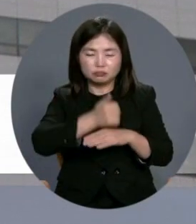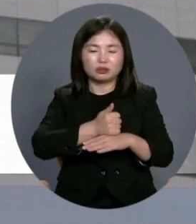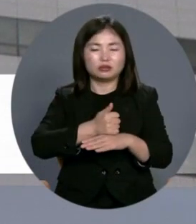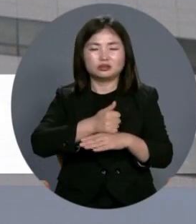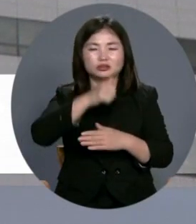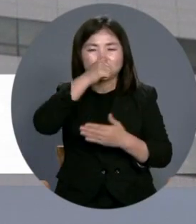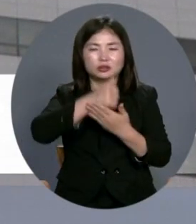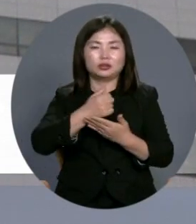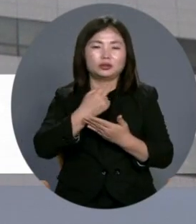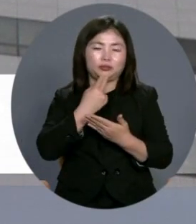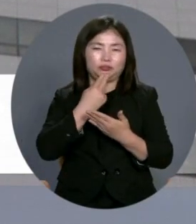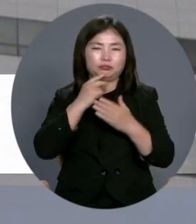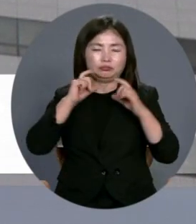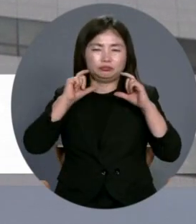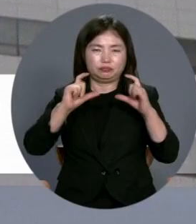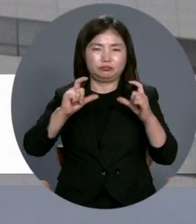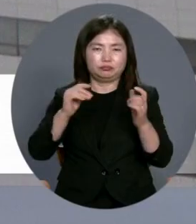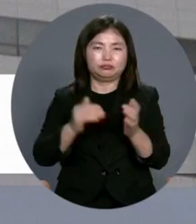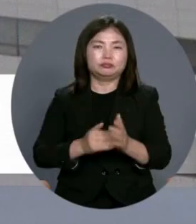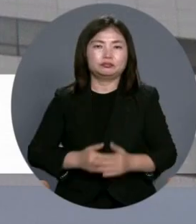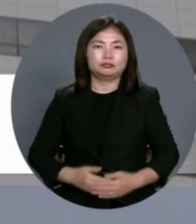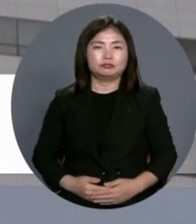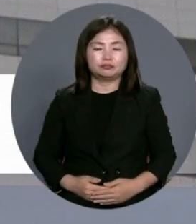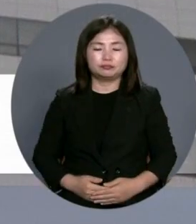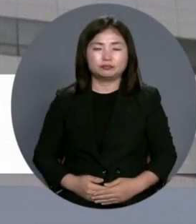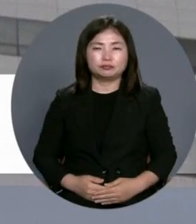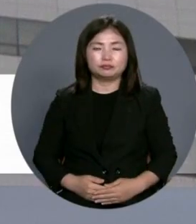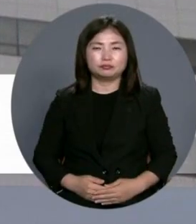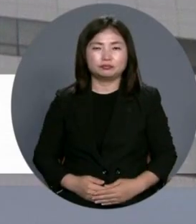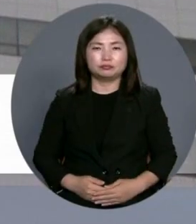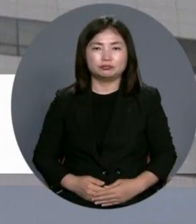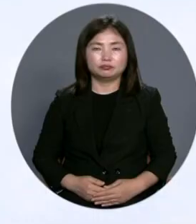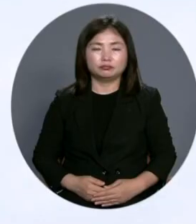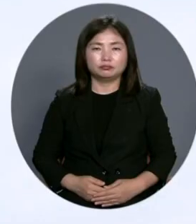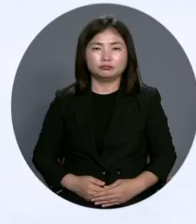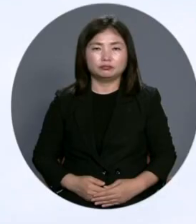혐이 없음 결론을 내렸습니다 이태우 기자 보도합니다